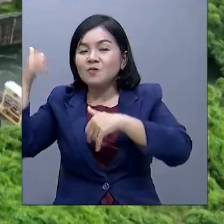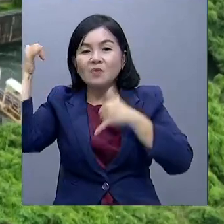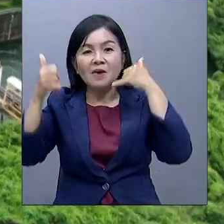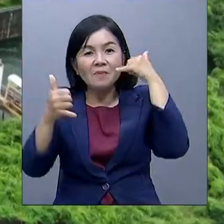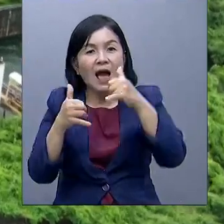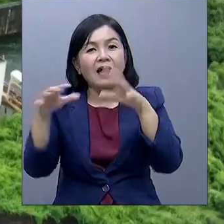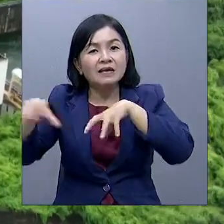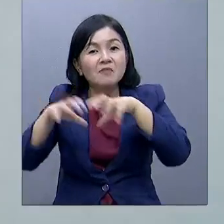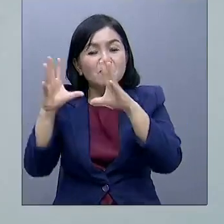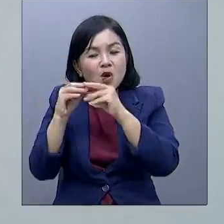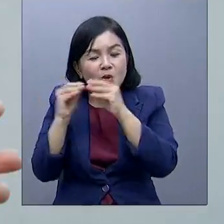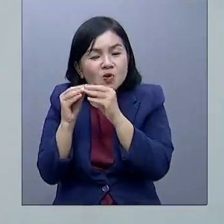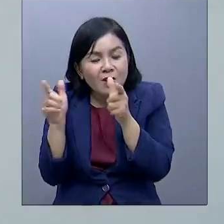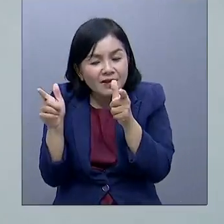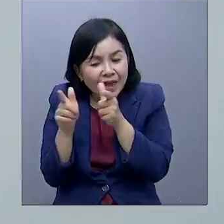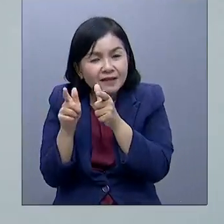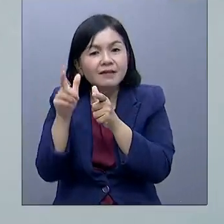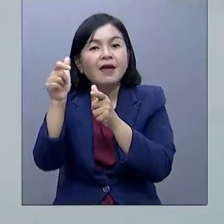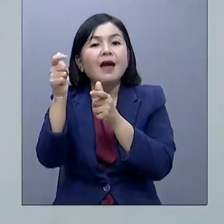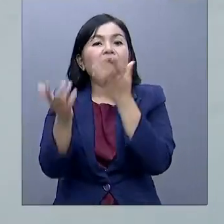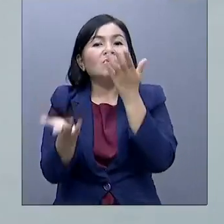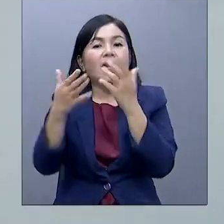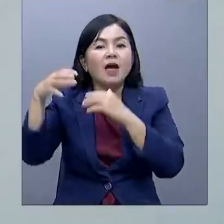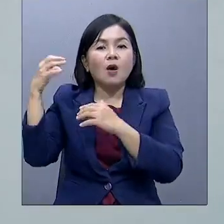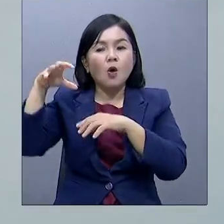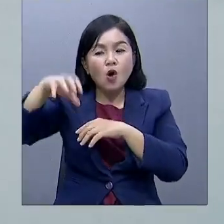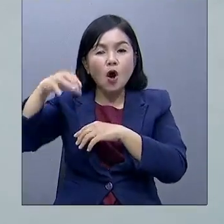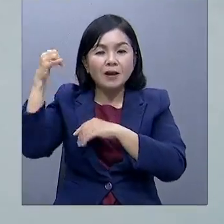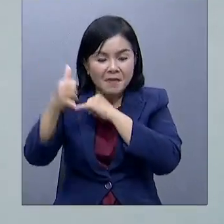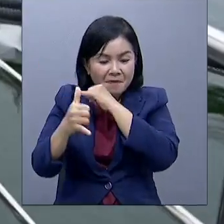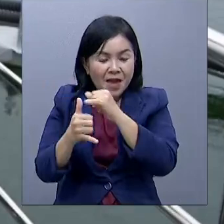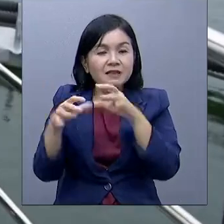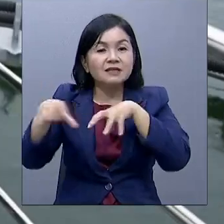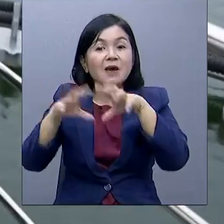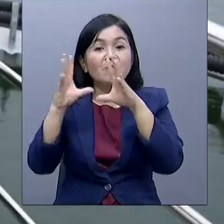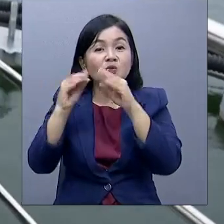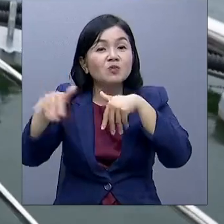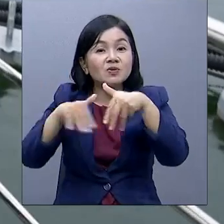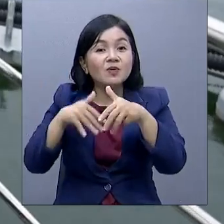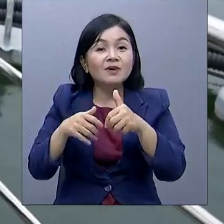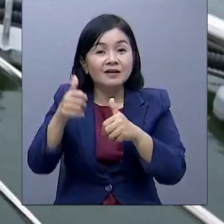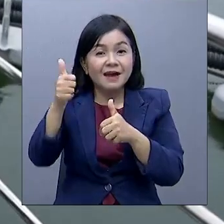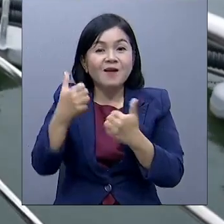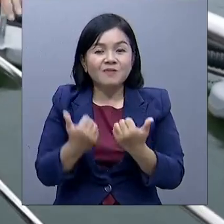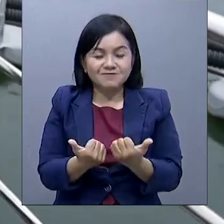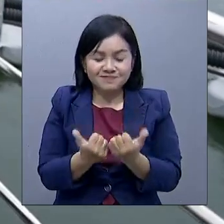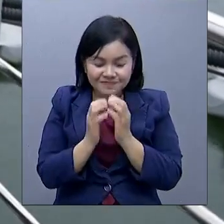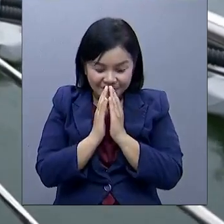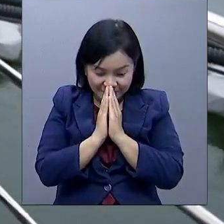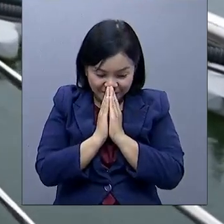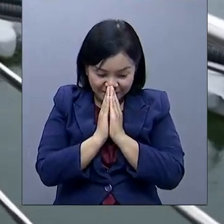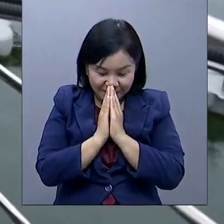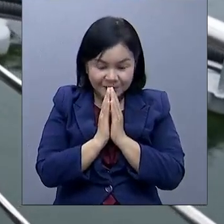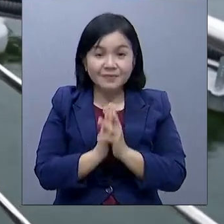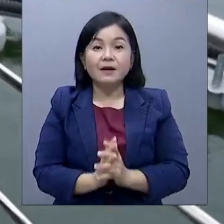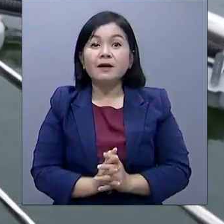นาเล็กๆนะครับของหน่วยงานต่างๆหรือของชุมชนต่างๆ ใช่ครับวันนี้ขอขอบคุณเวทีมากๆเลยนะครับที่มาให้ความรู้กับผมนะครับไป